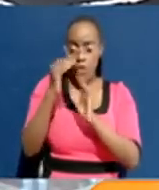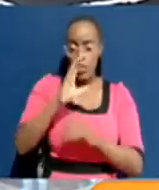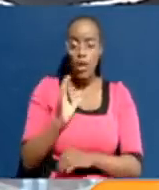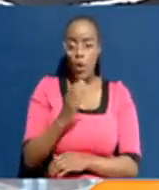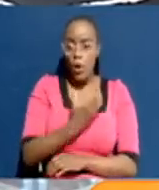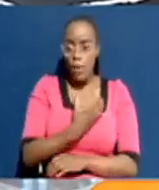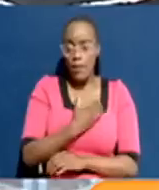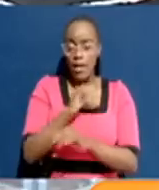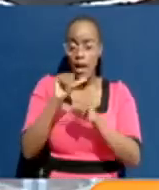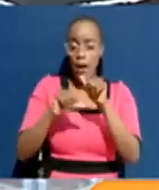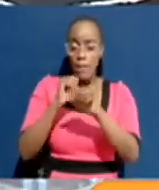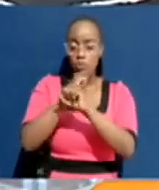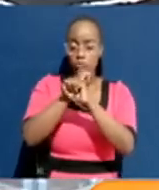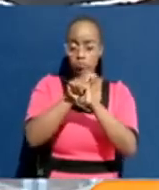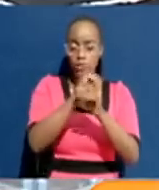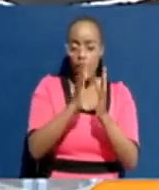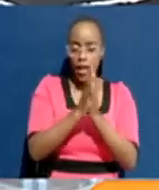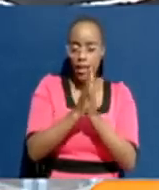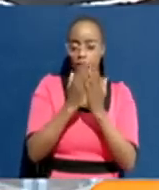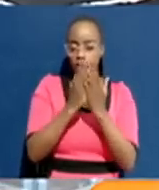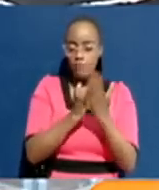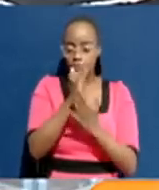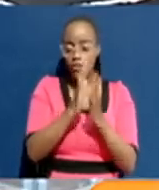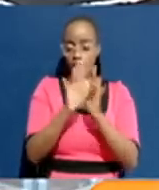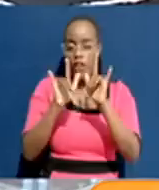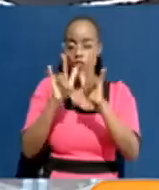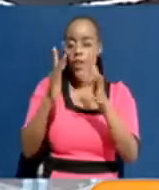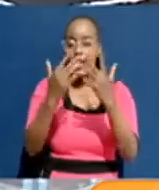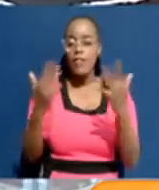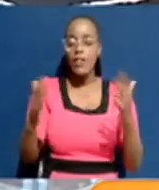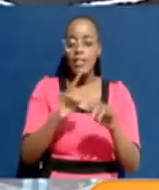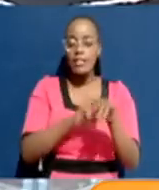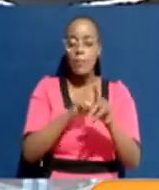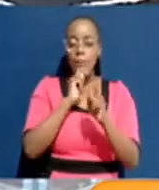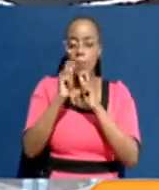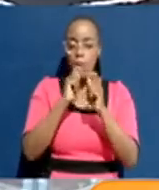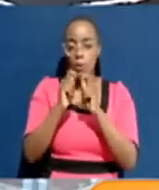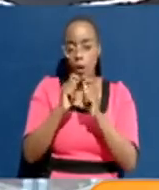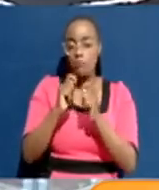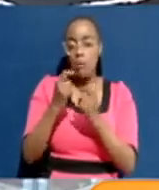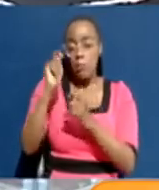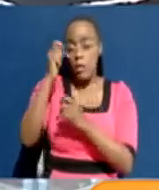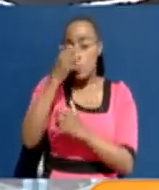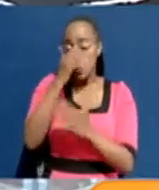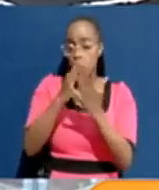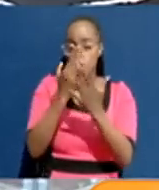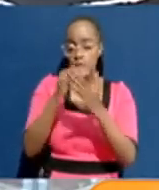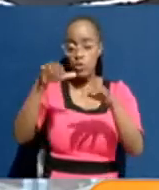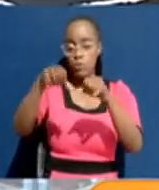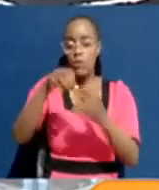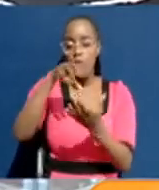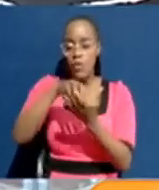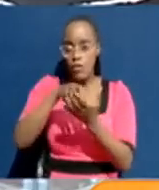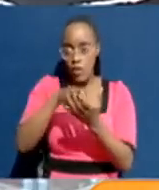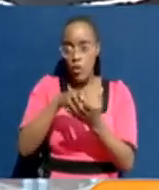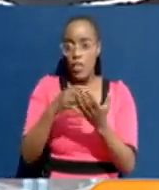kuhusu ulinzi, ujasusi na masuala ya kigeni iliyomhoji baada ya kupendekezwa na Rais William Ruto kuchukua wadhifa wa